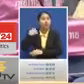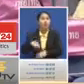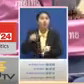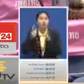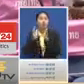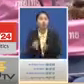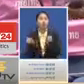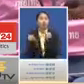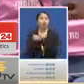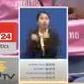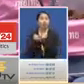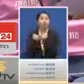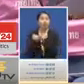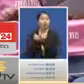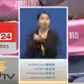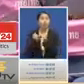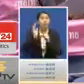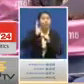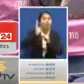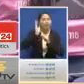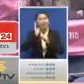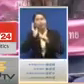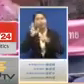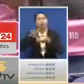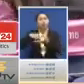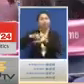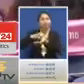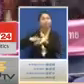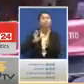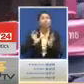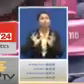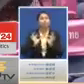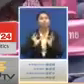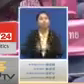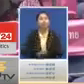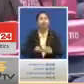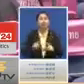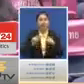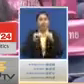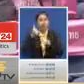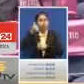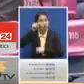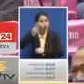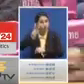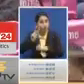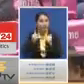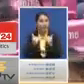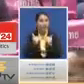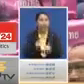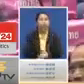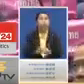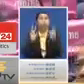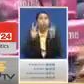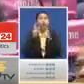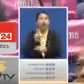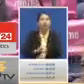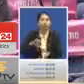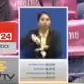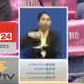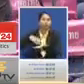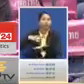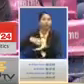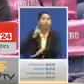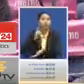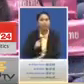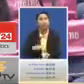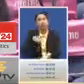ดซึ่งให้ข้อมูลท่านแต่2วันนี้ท่านได้ความจริงท่านควรจะถือว่าเป็นโ